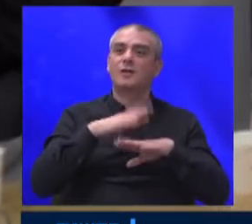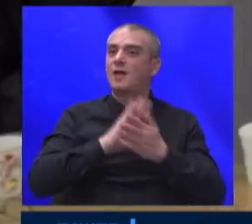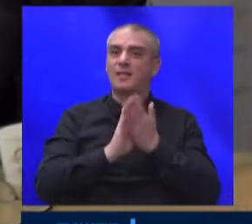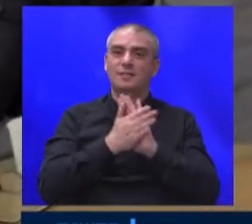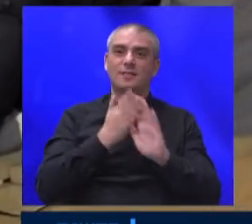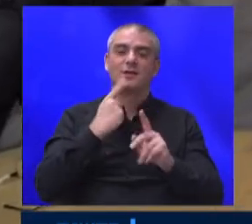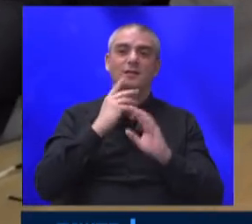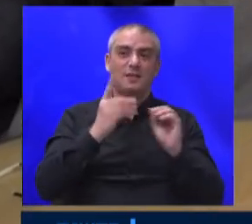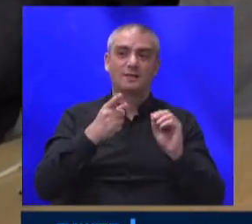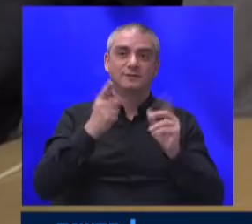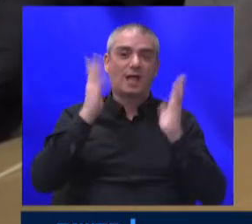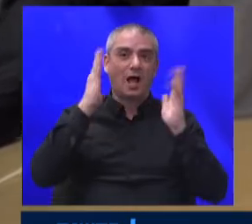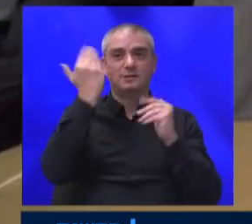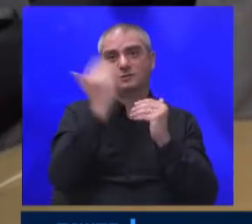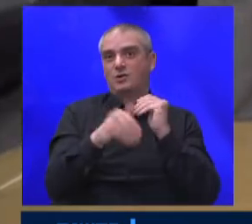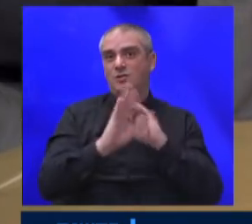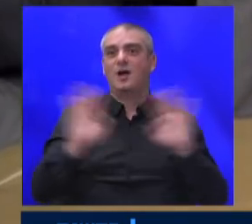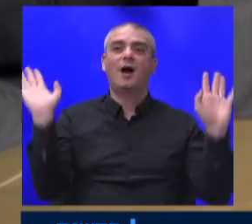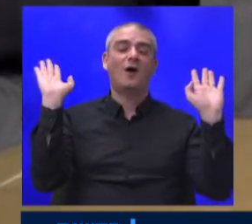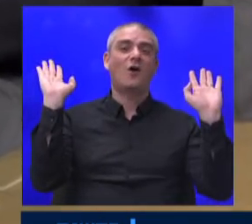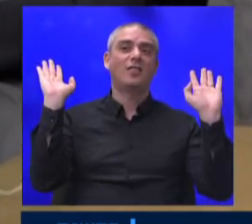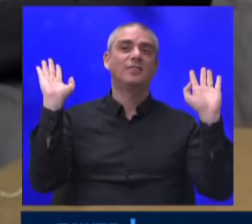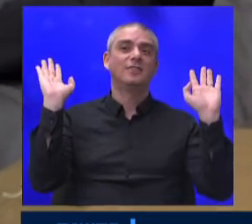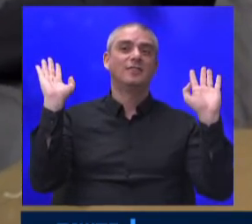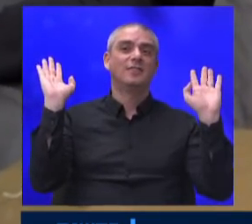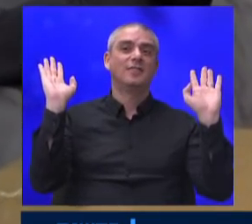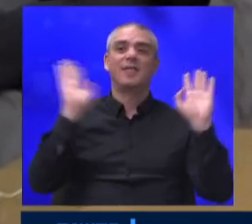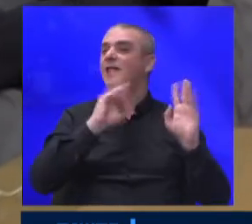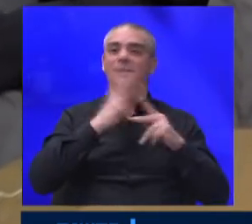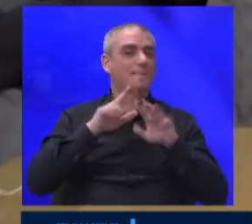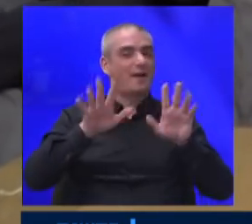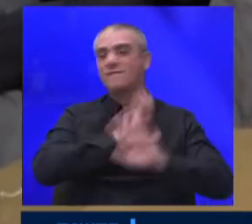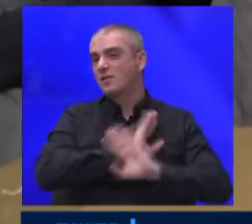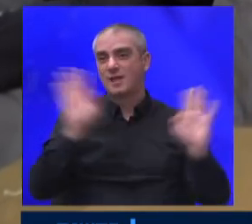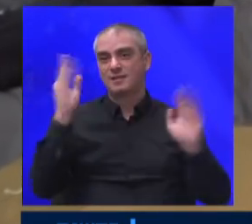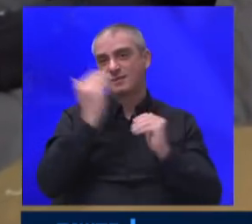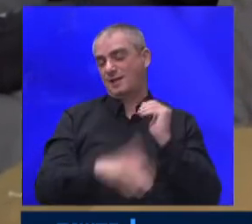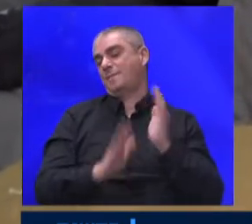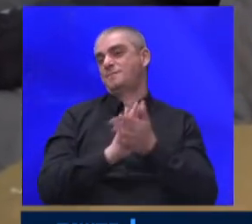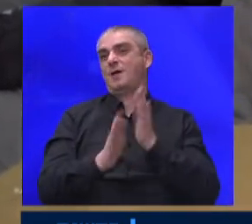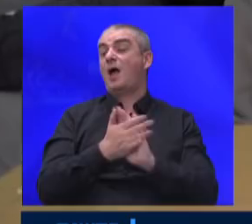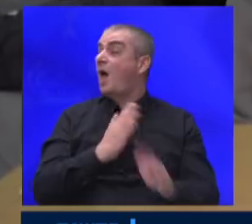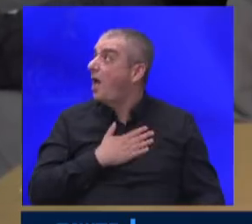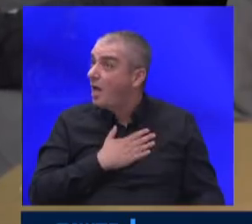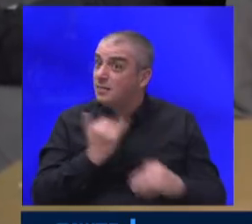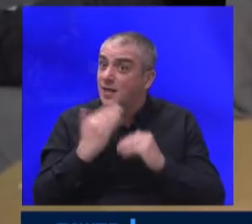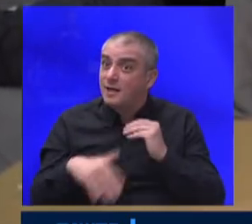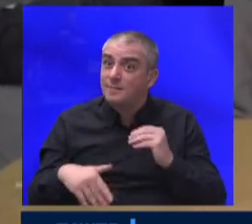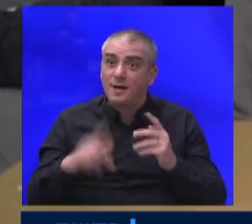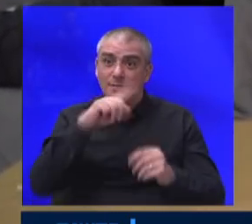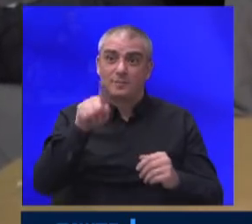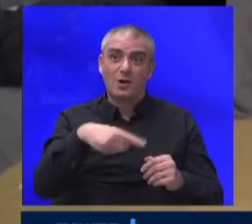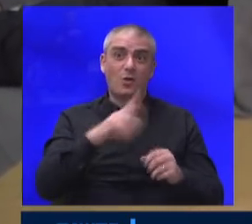אגב, סופר דיזסטר האחרון. אין, אין כבר אין זמן. לא, זה נגמר. ביטלו את... הקורונה וזה? אין,